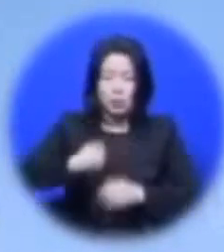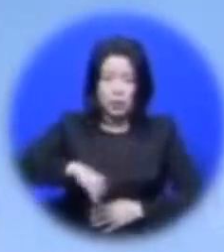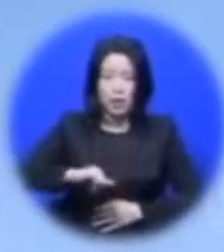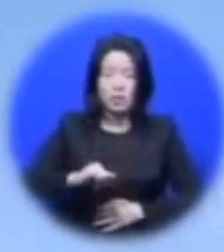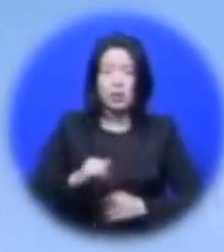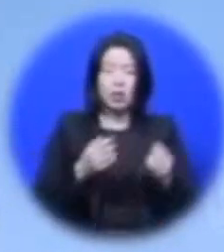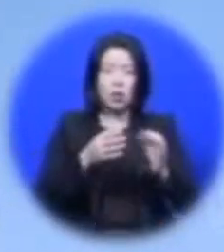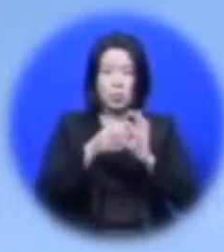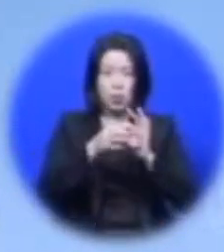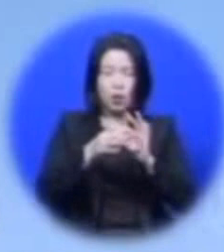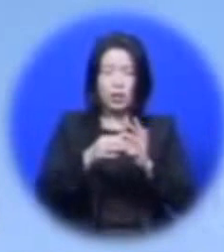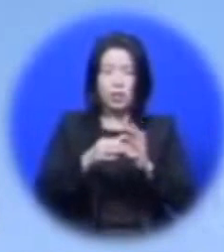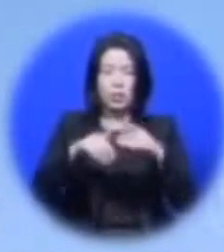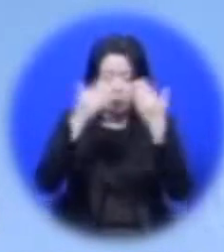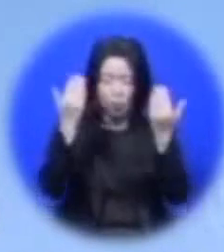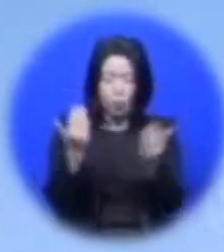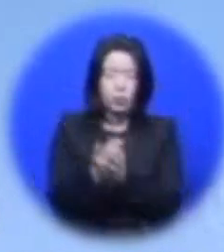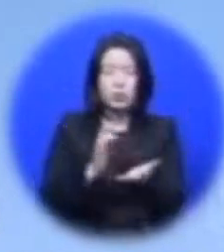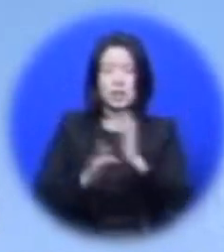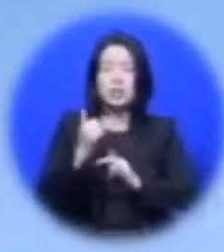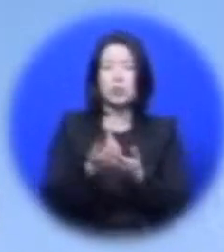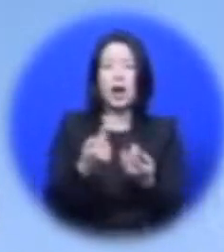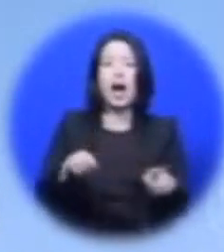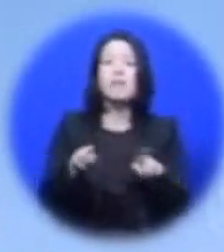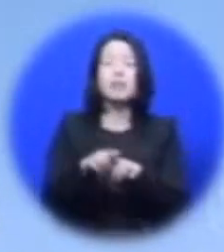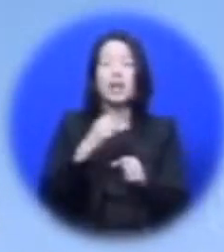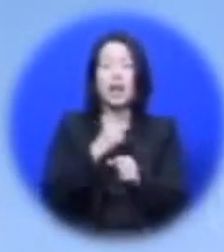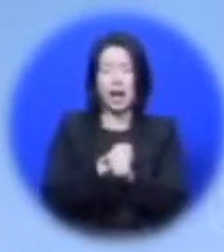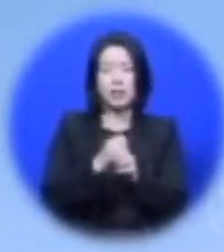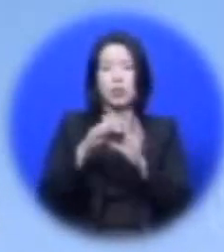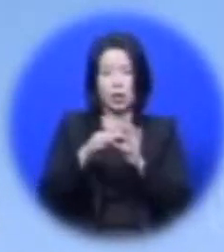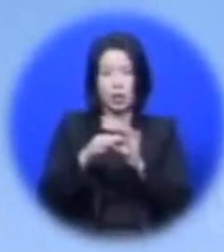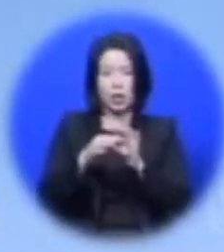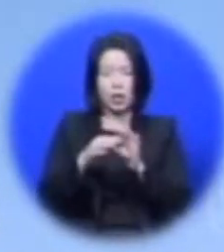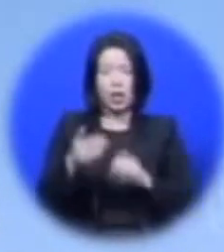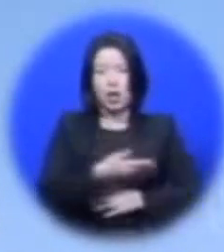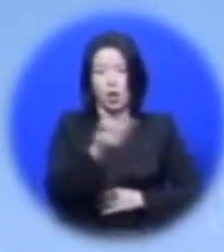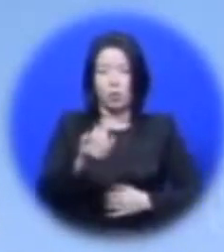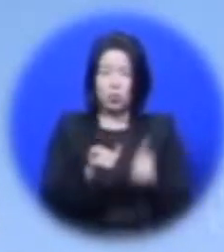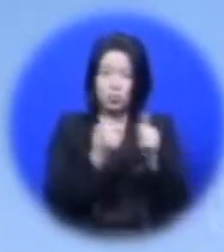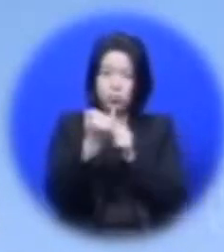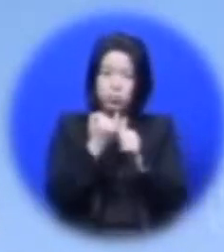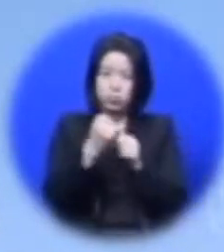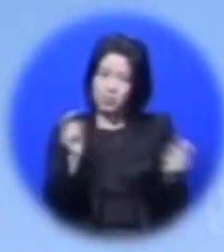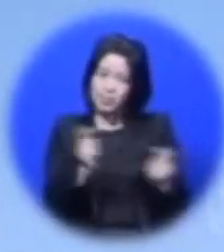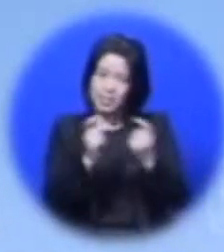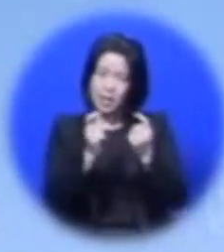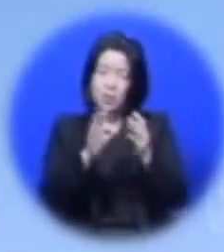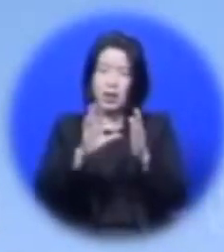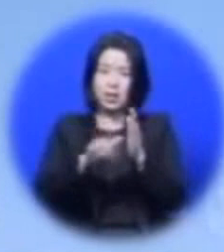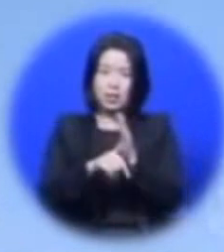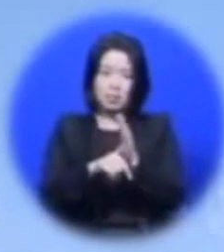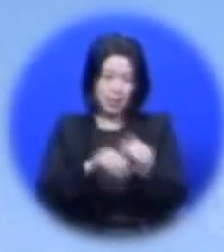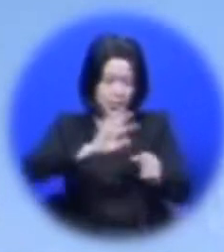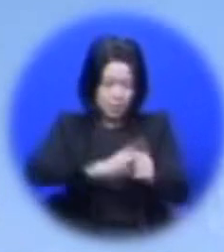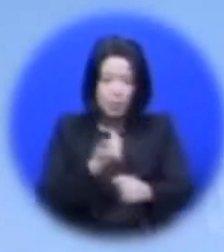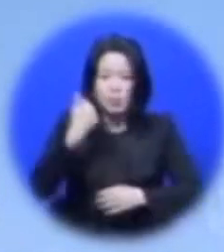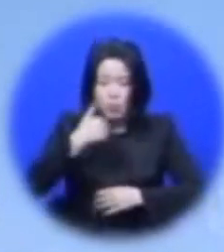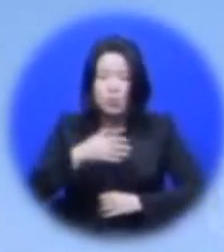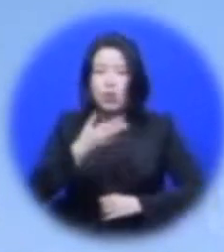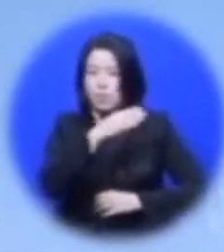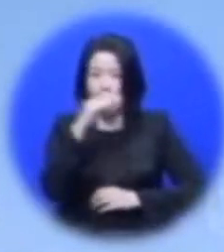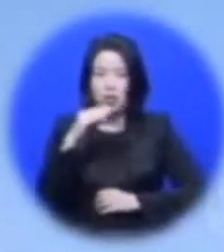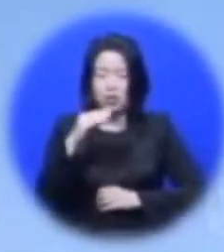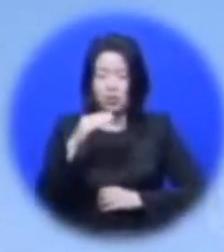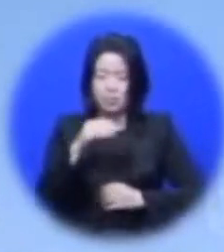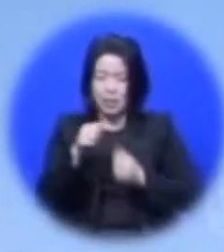하는 사귐이에요. 그러니까 혹시 부부 싸움 하시면 우리 시시비 가려보자, 누가 잘했나 한번 따져보자